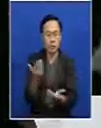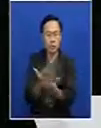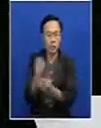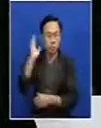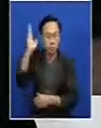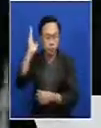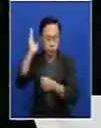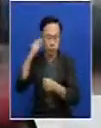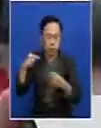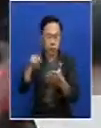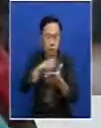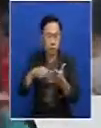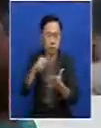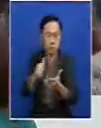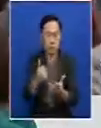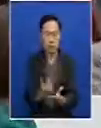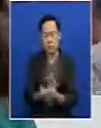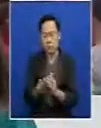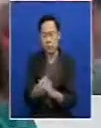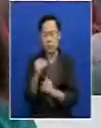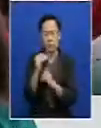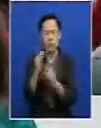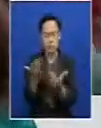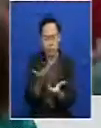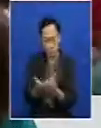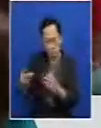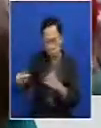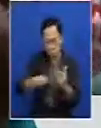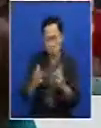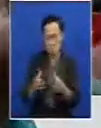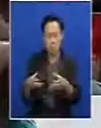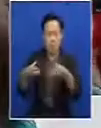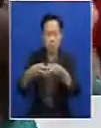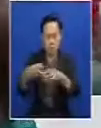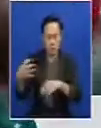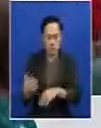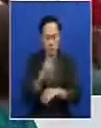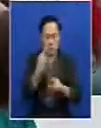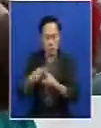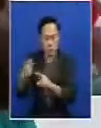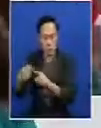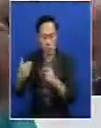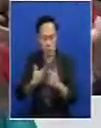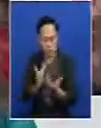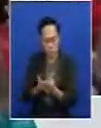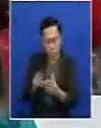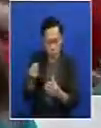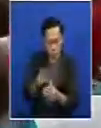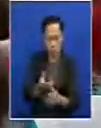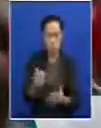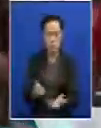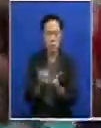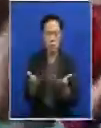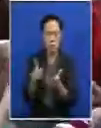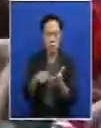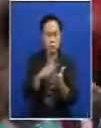ำกัดและก็นับตั้งแต่นั้นเป็นต้นมาได้มีเงินจำนวนมหาศาลทะลักเข้าสู่การเลือกตั้งอย่างที่ไม่เคยปรากฏมาก่อน